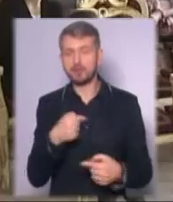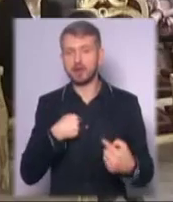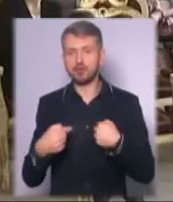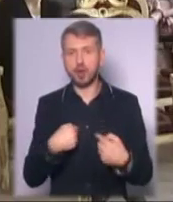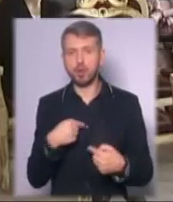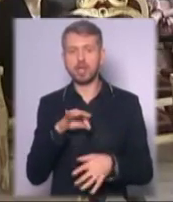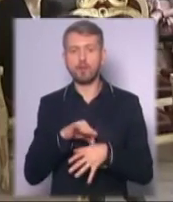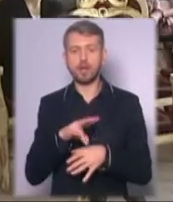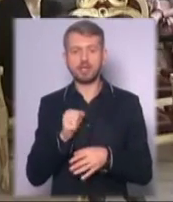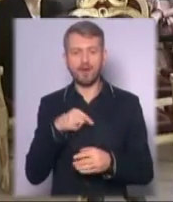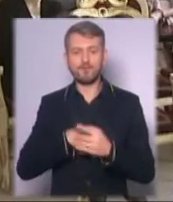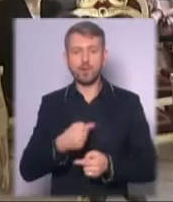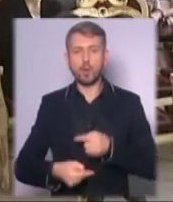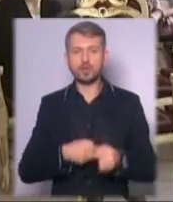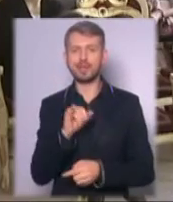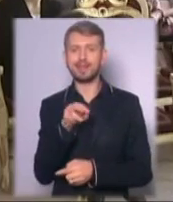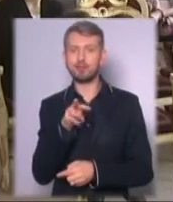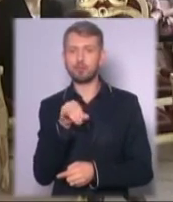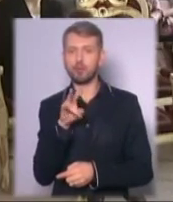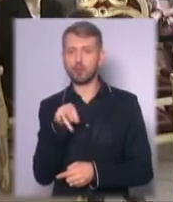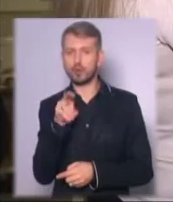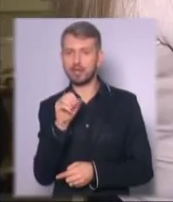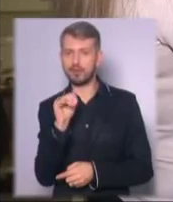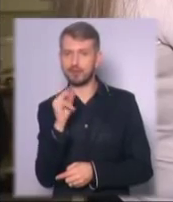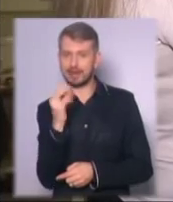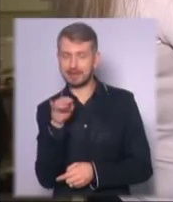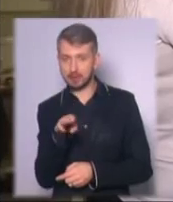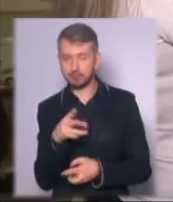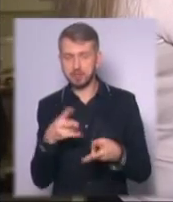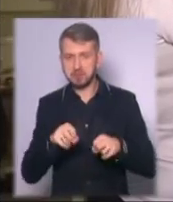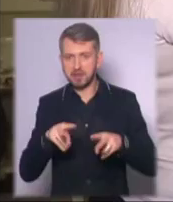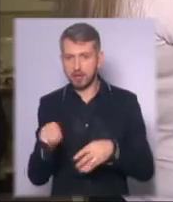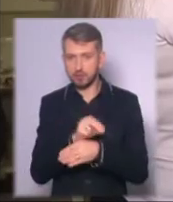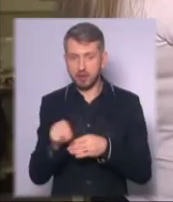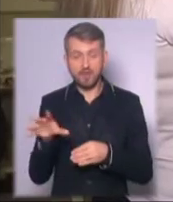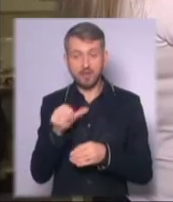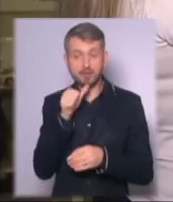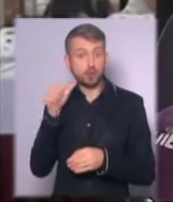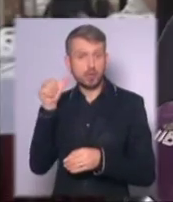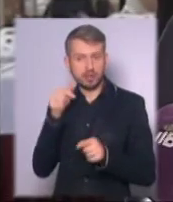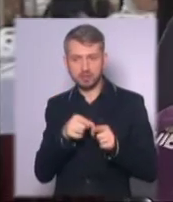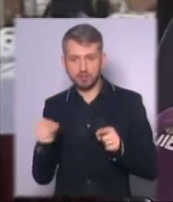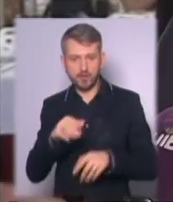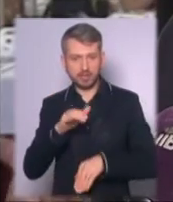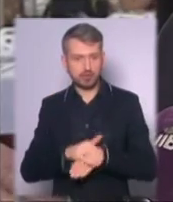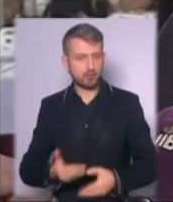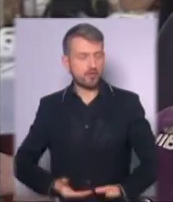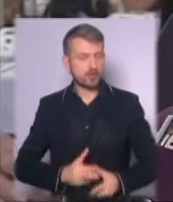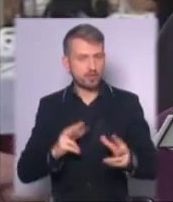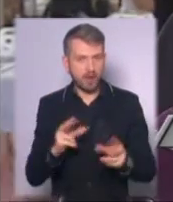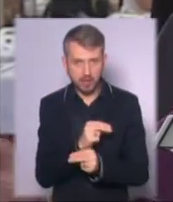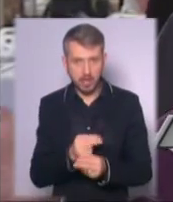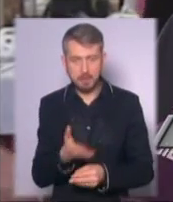вроджений імунодефіцит. Вони потребують замісної терапії. Імунологи говорять, весь минулий рік фактично виживали. Ми